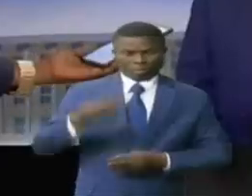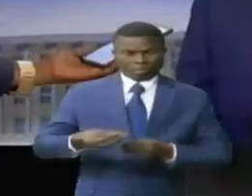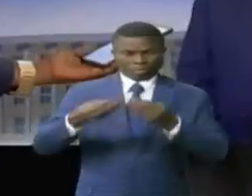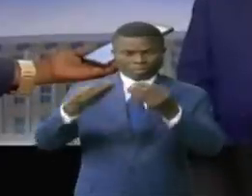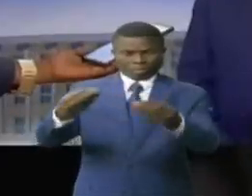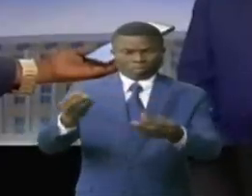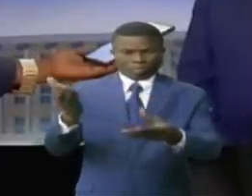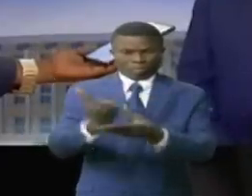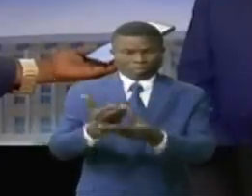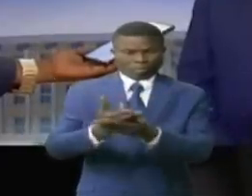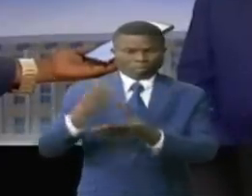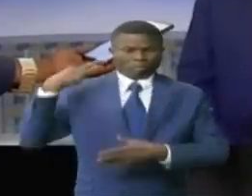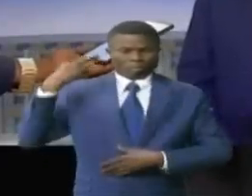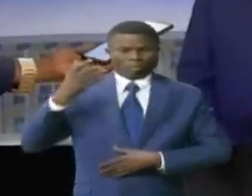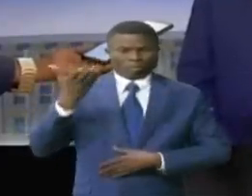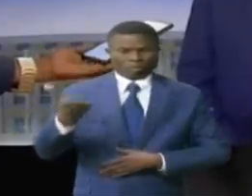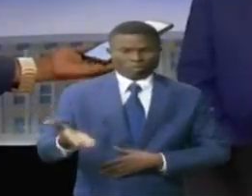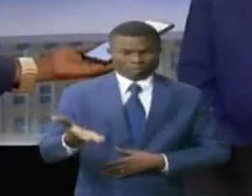sa candidature.